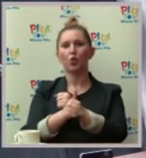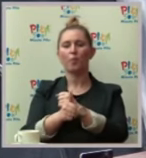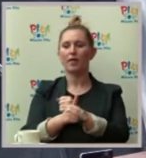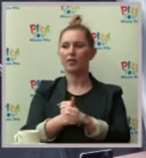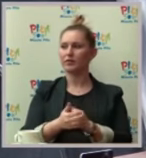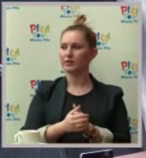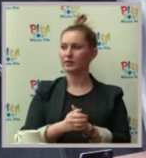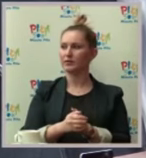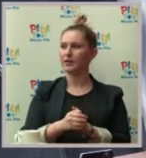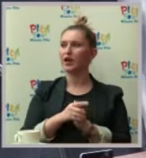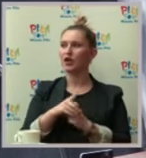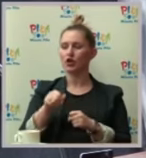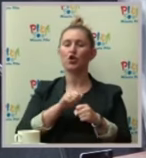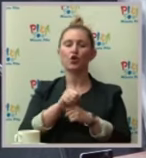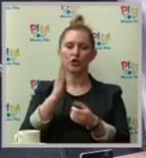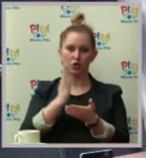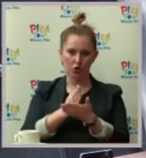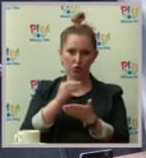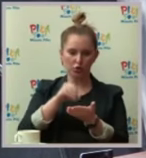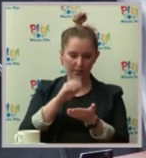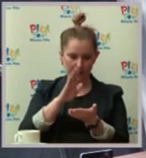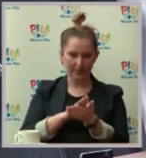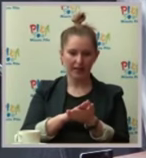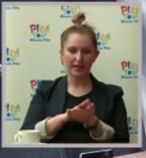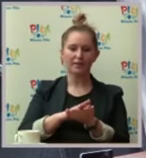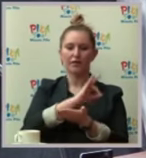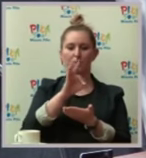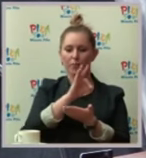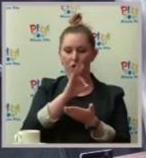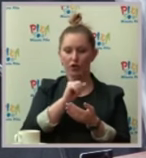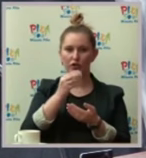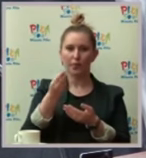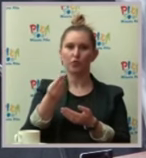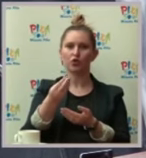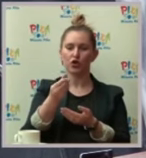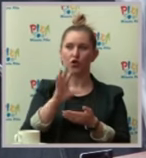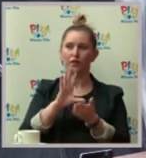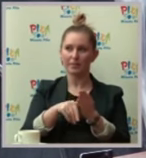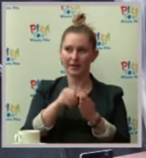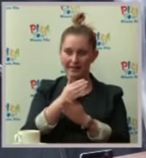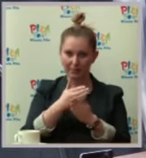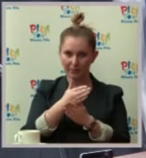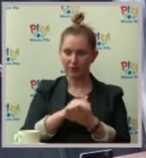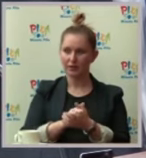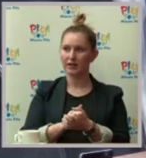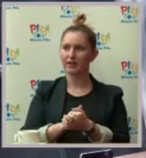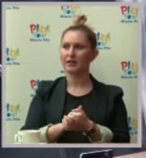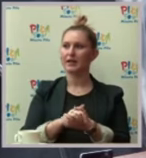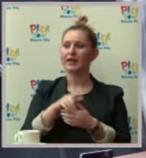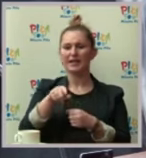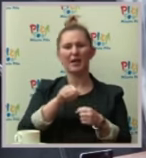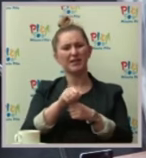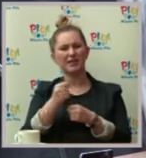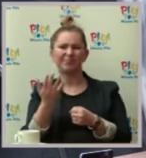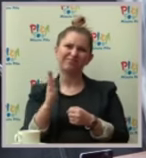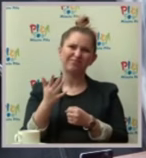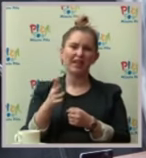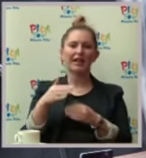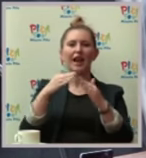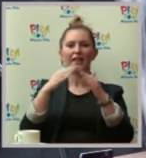na karcie projektu związanych właśnie z dofinansowaniem w ramach POSI. Tych budynków jest kilka. Ja